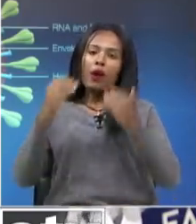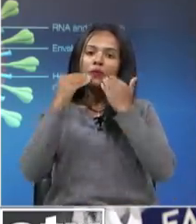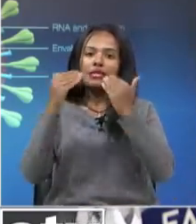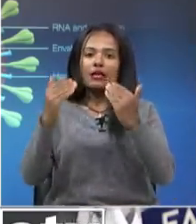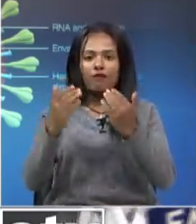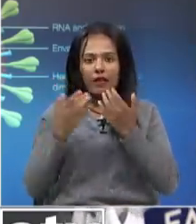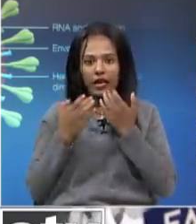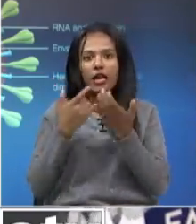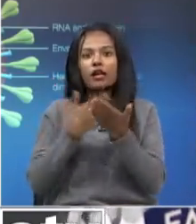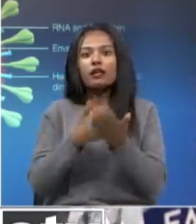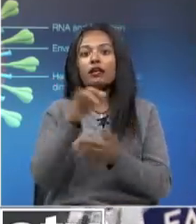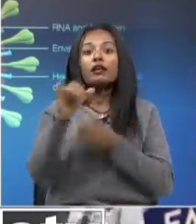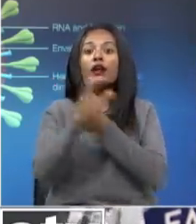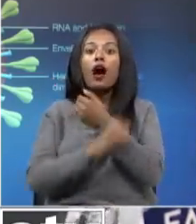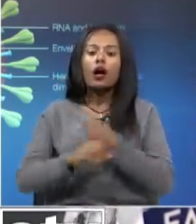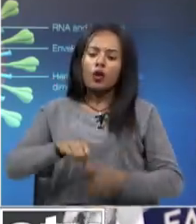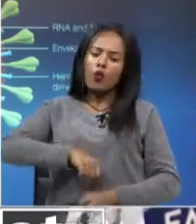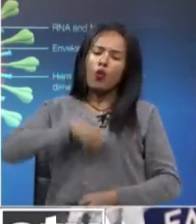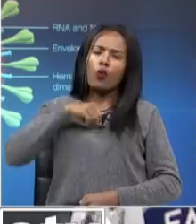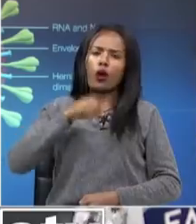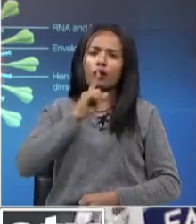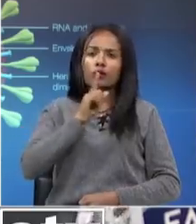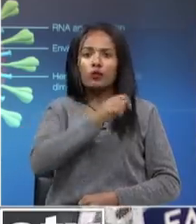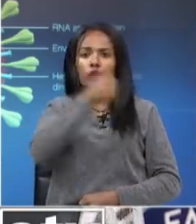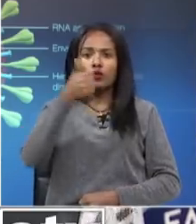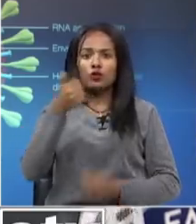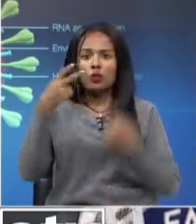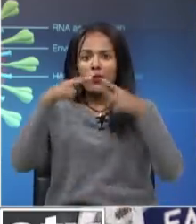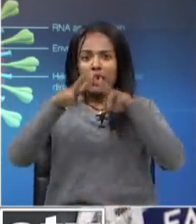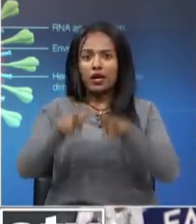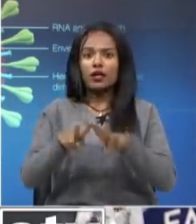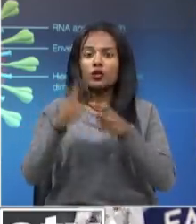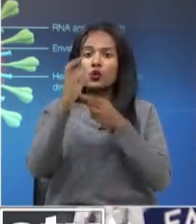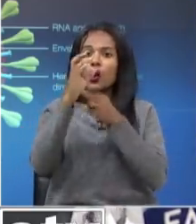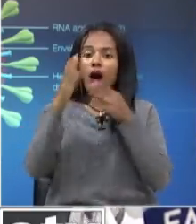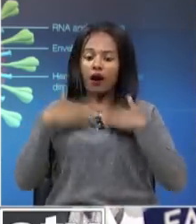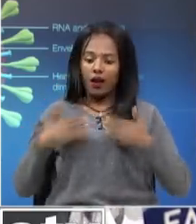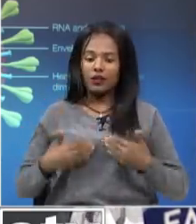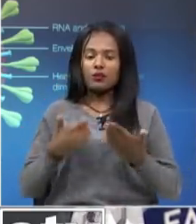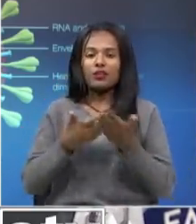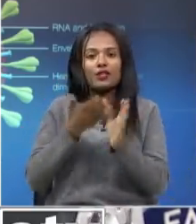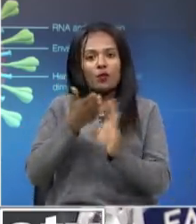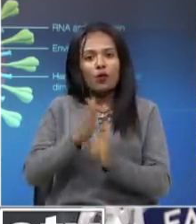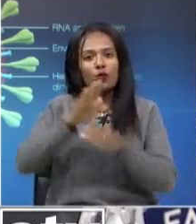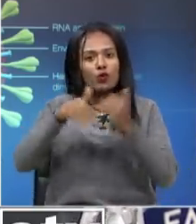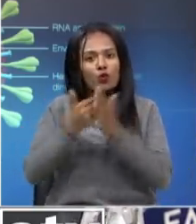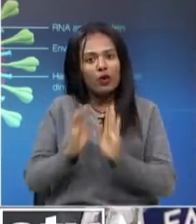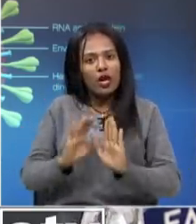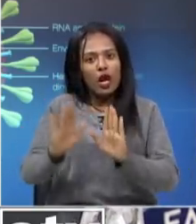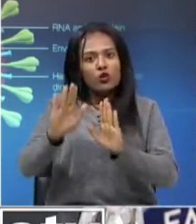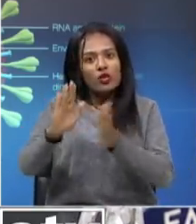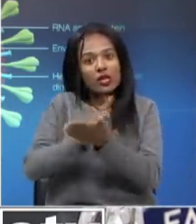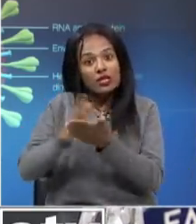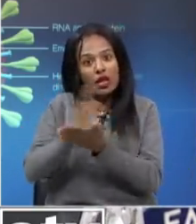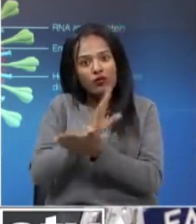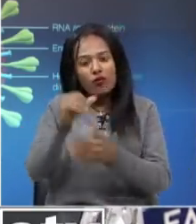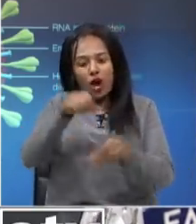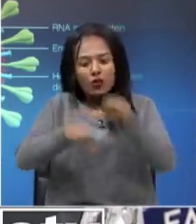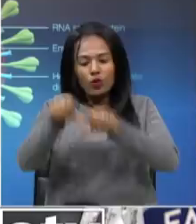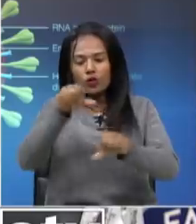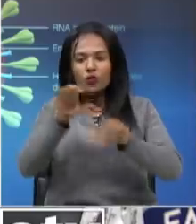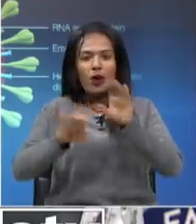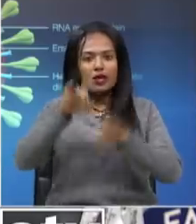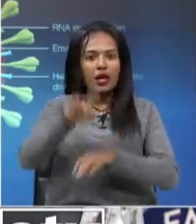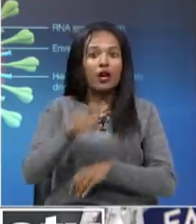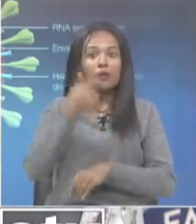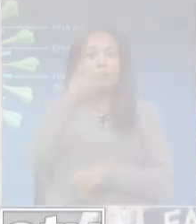እንፈልጋለን። ይሄ እንደ ሀገር ኩራትም ነው። ሌሎችም እንግዲህ የሚመለከታቸው አካላትም በዚህ ረገድ ሁሉም የራሱን ርብርብና አስተዋጽኦ ማድረግ